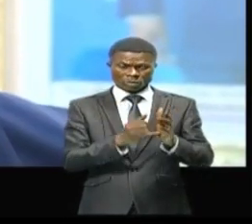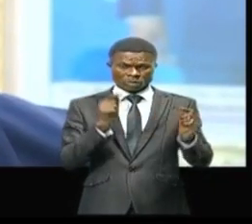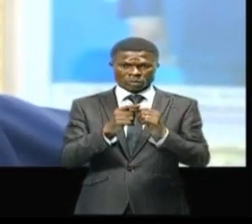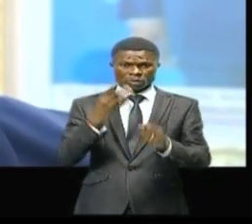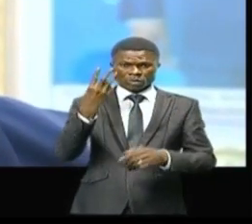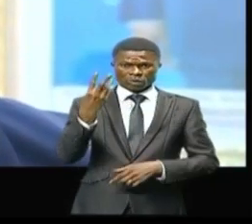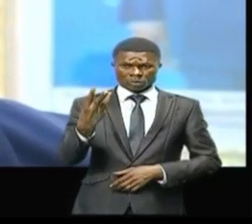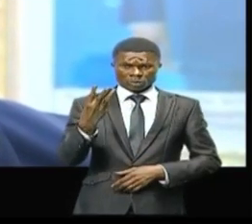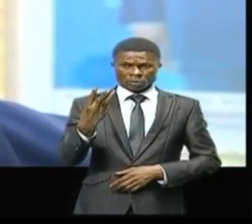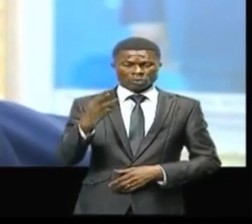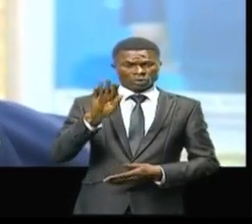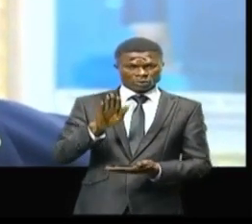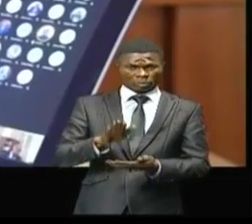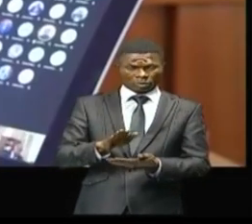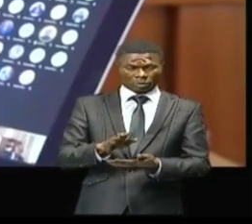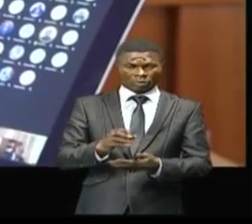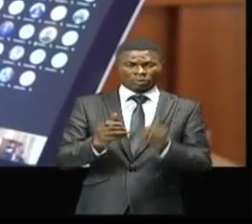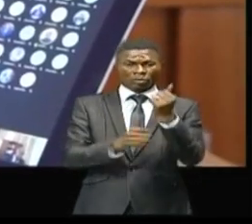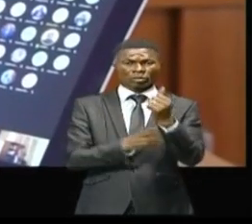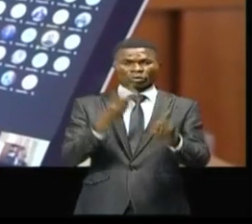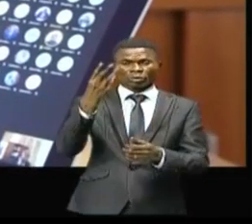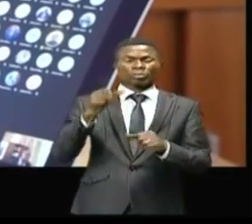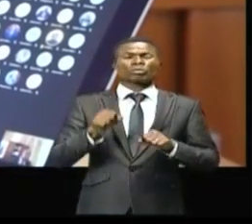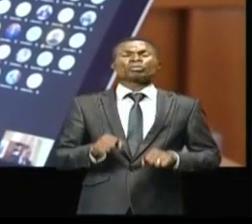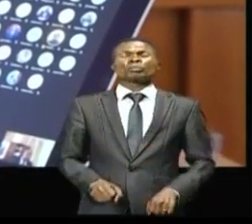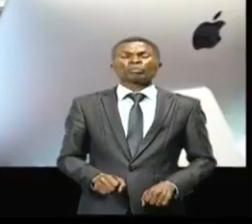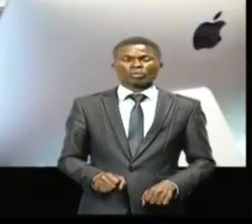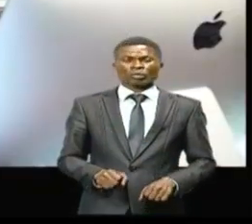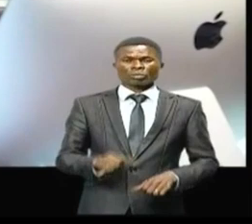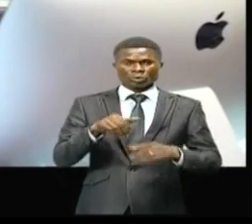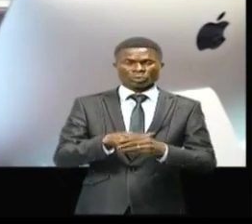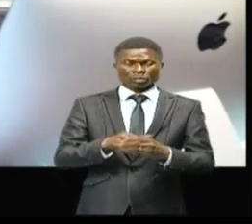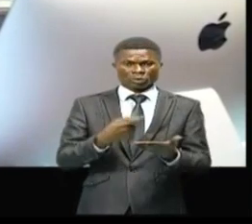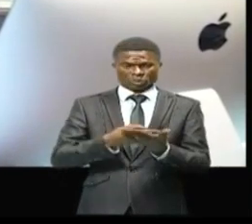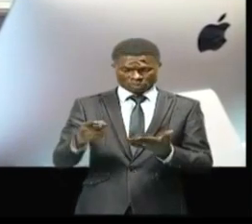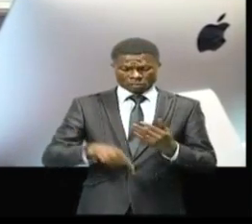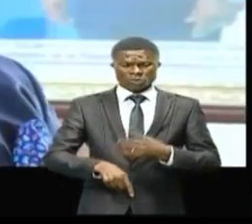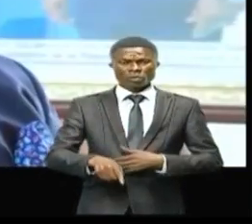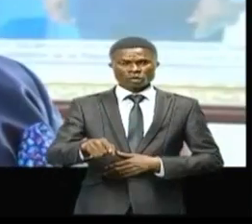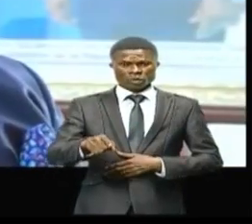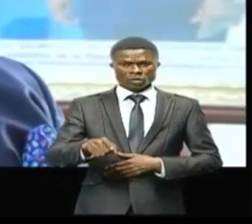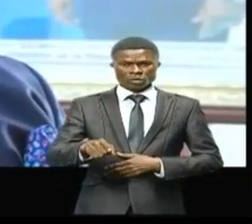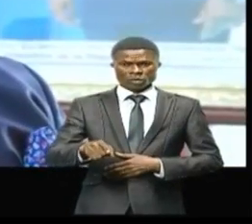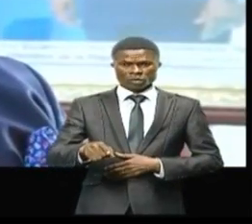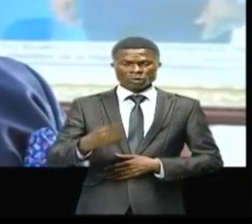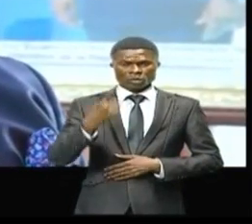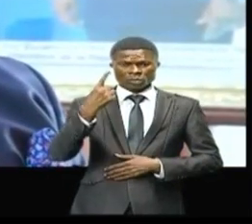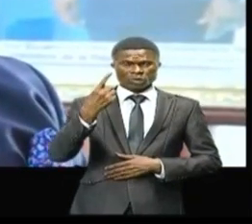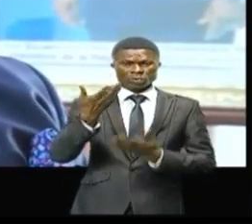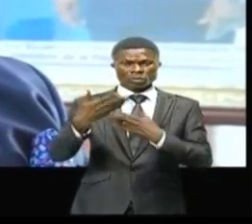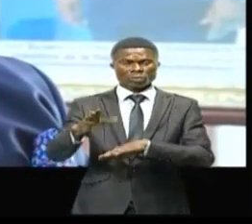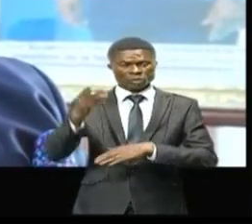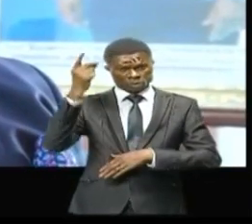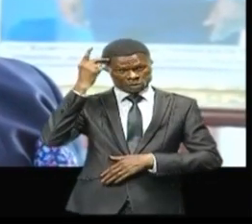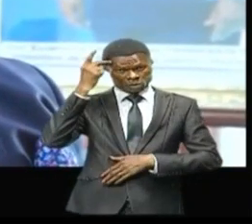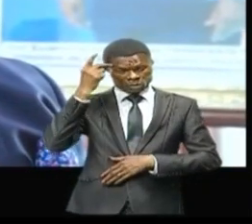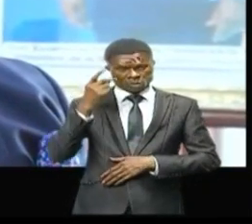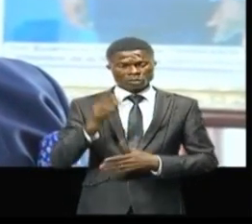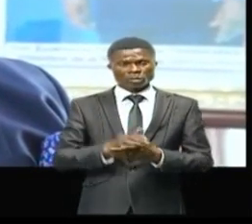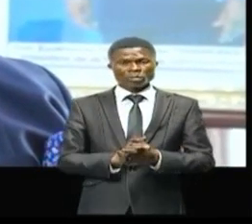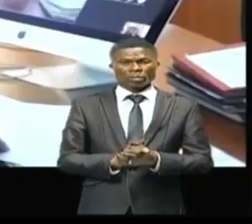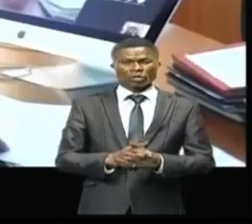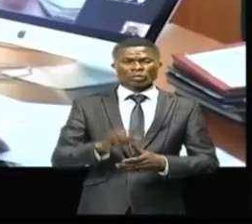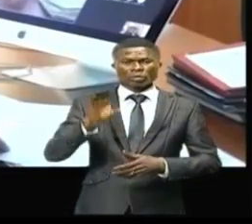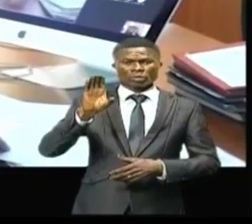3 3 décès ont été notifiés au cours de cette dernière semaine dont un décès à Kinshasa au